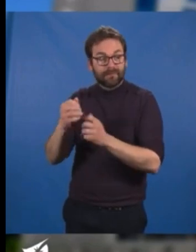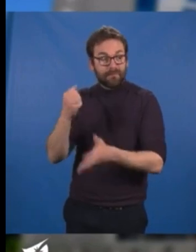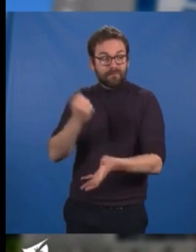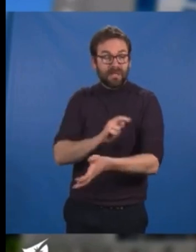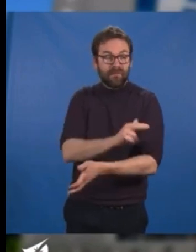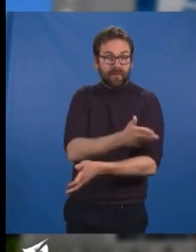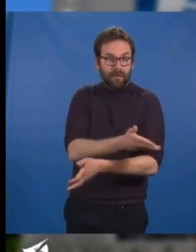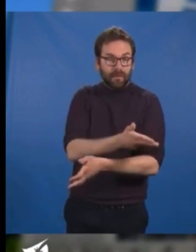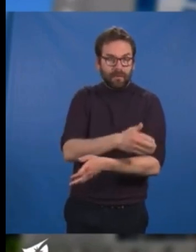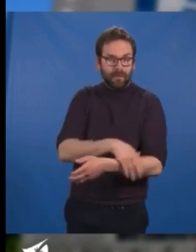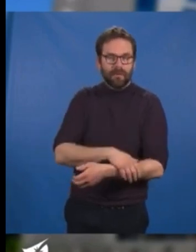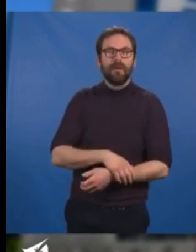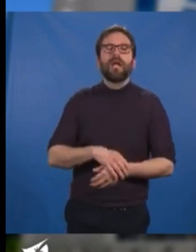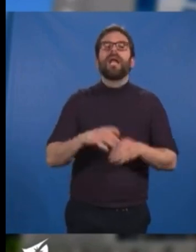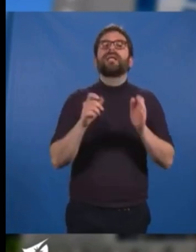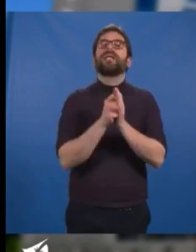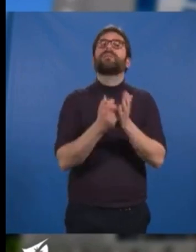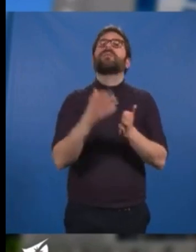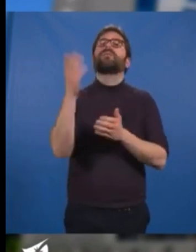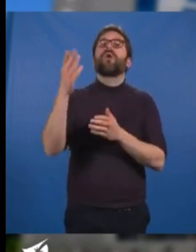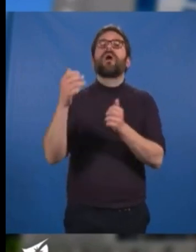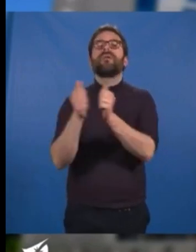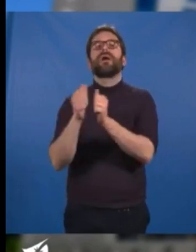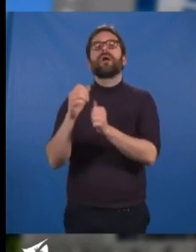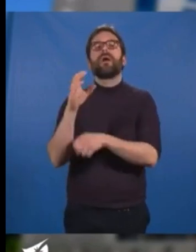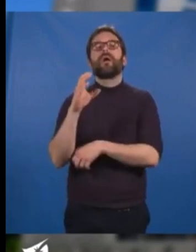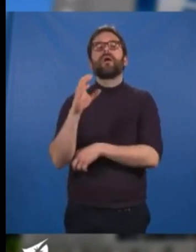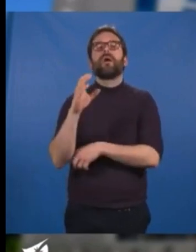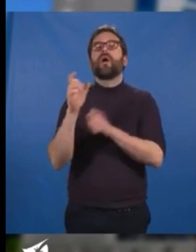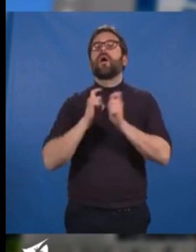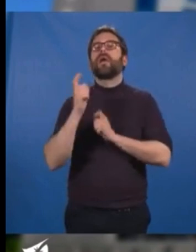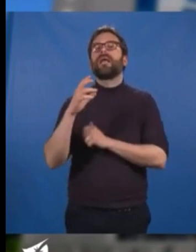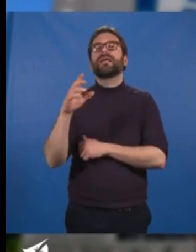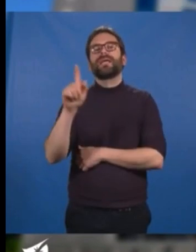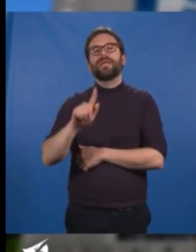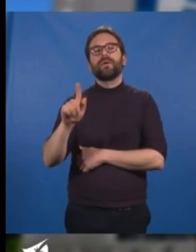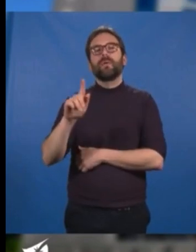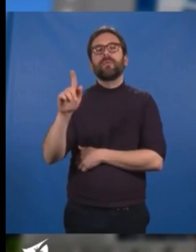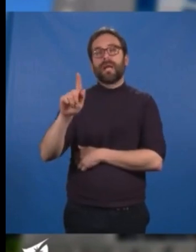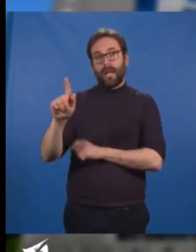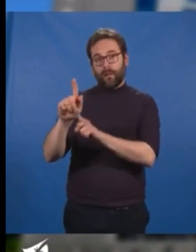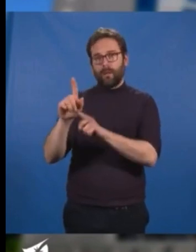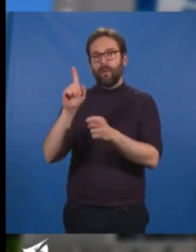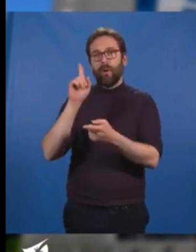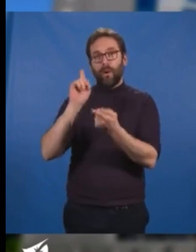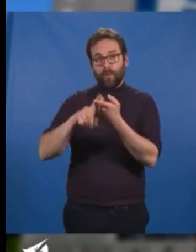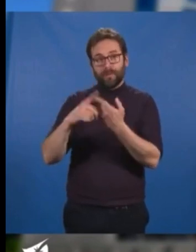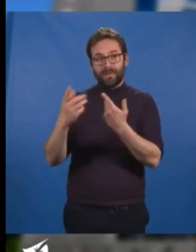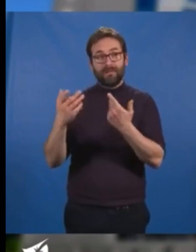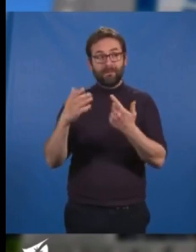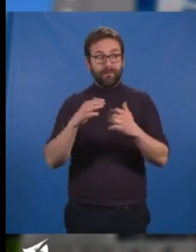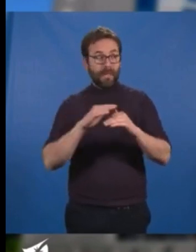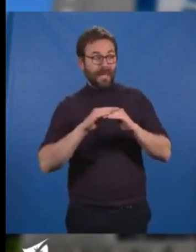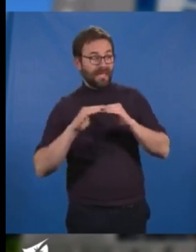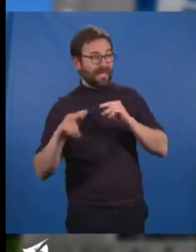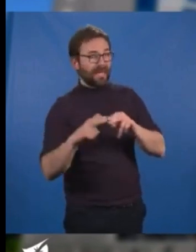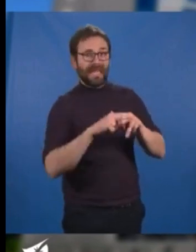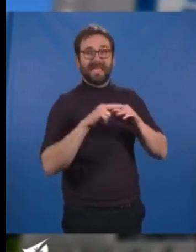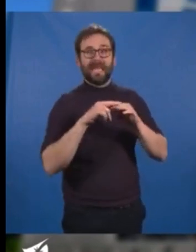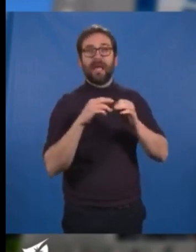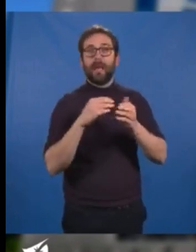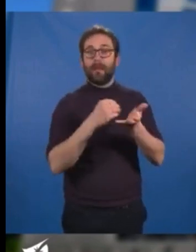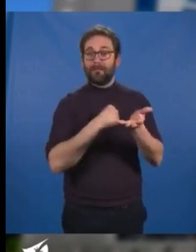avez signé aujourd'hui une tribune avec votre collègue Guillaume Garot concernant pour alerter l'État sur les déserts médicaux. On ne